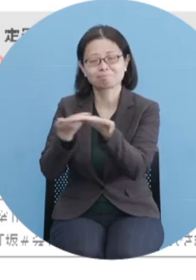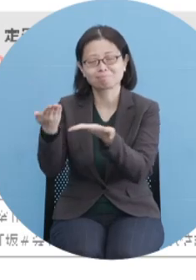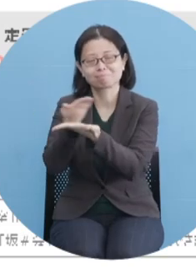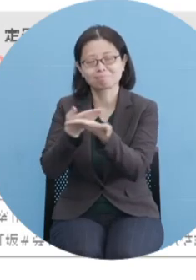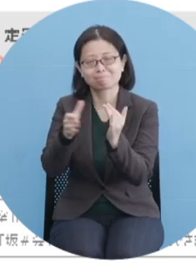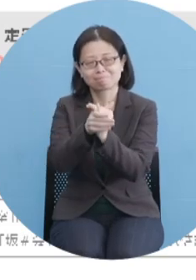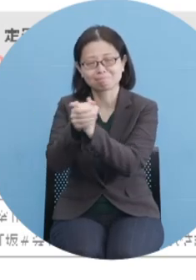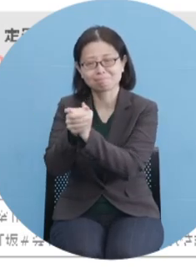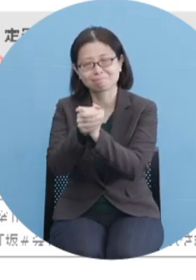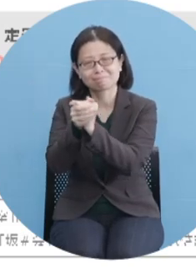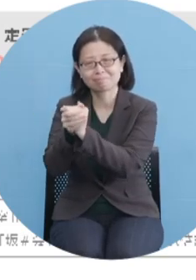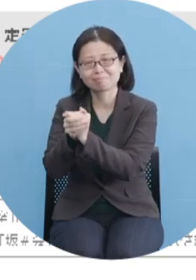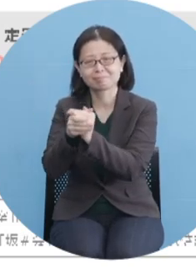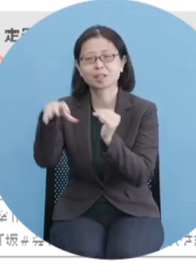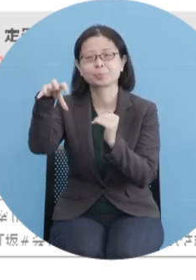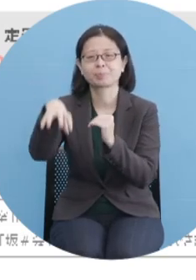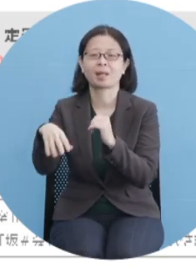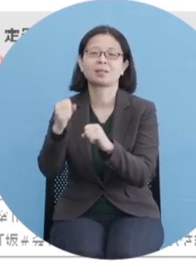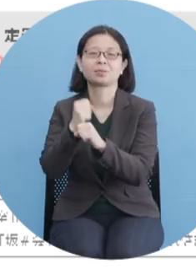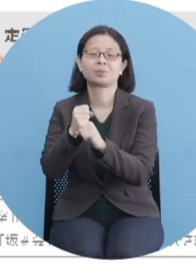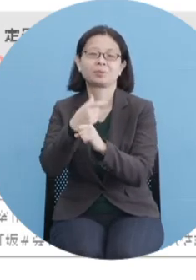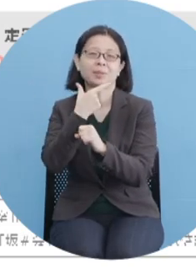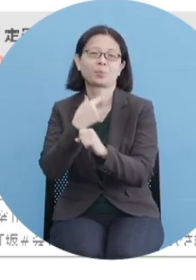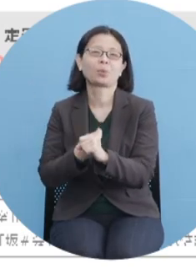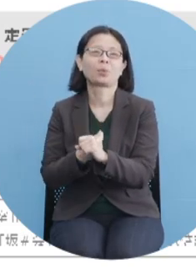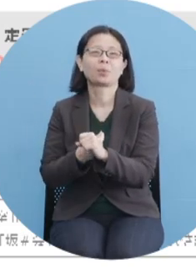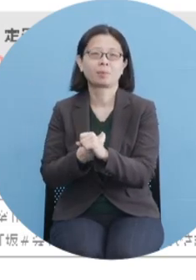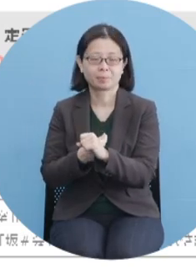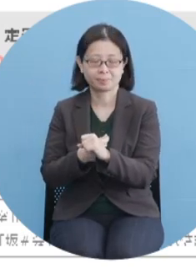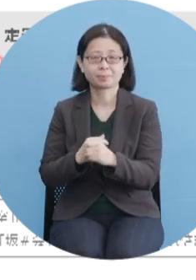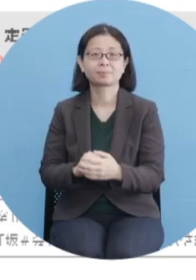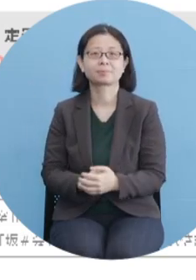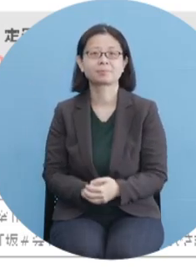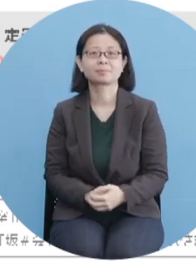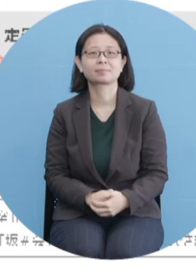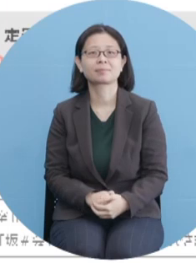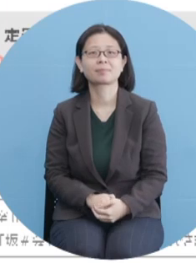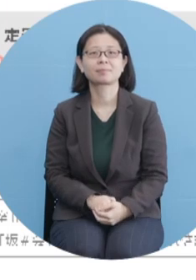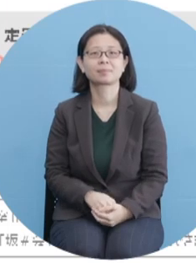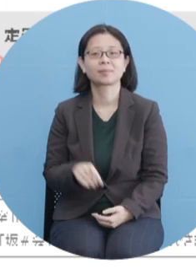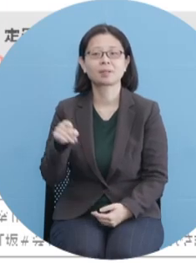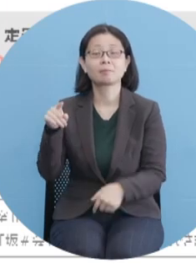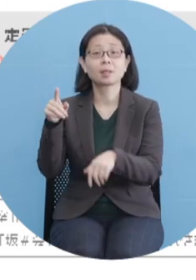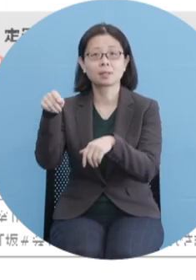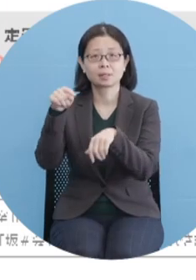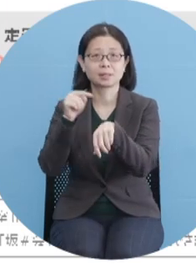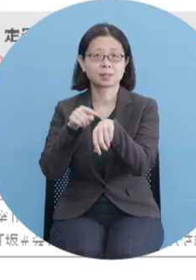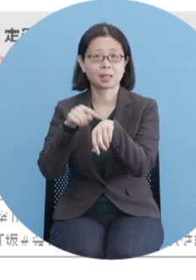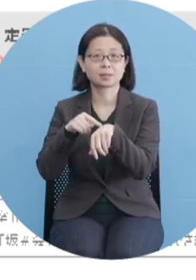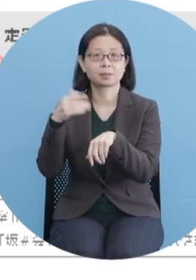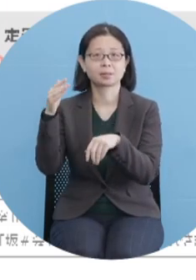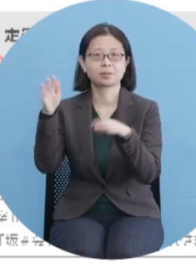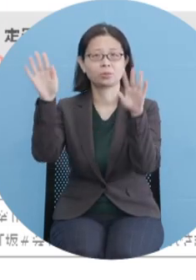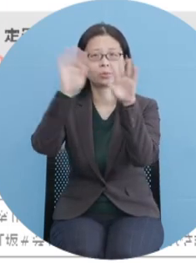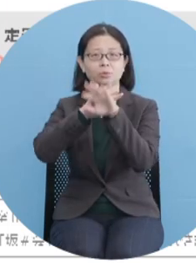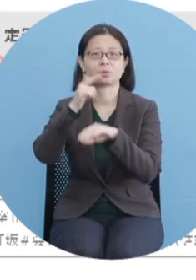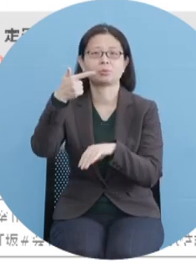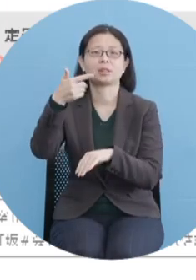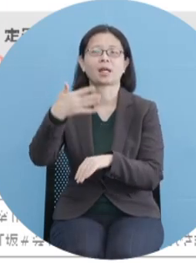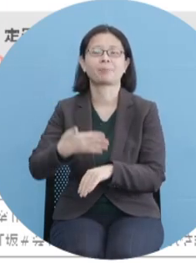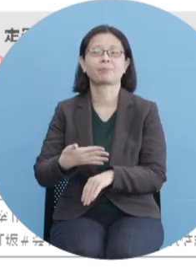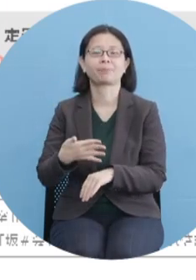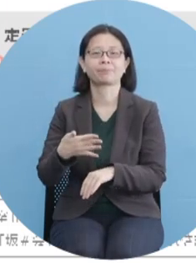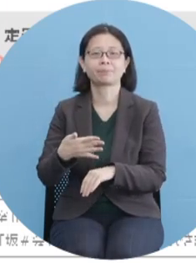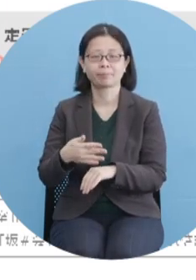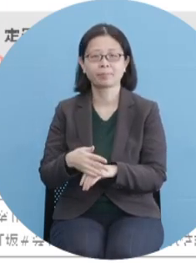深めてえいくという風なことでえございますえそのこれは6時半18時半からなんですけども